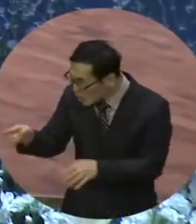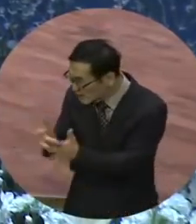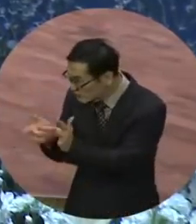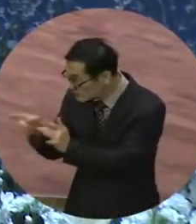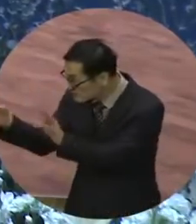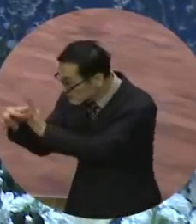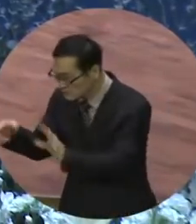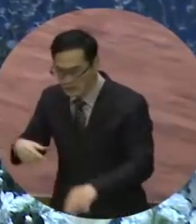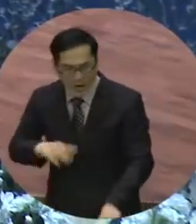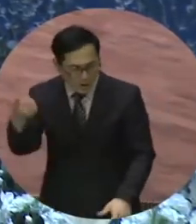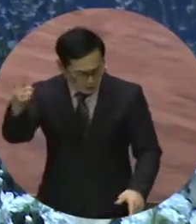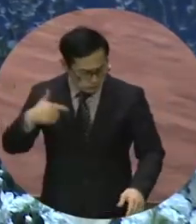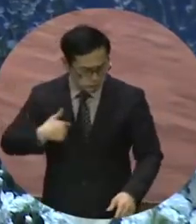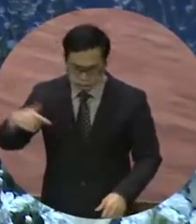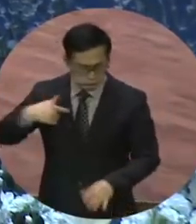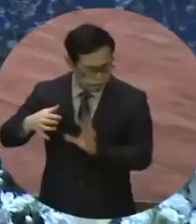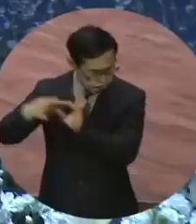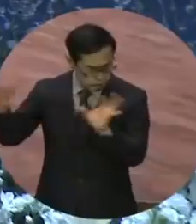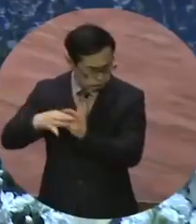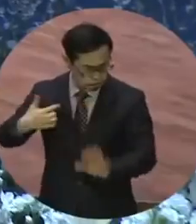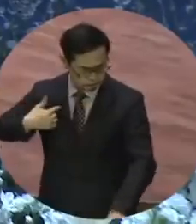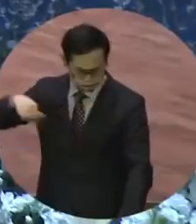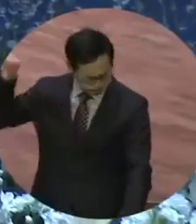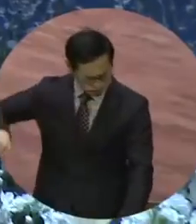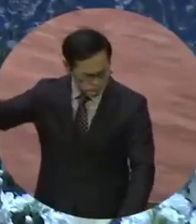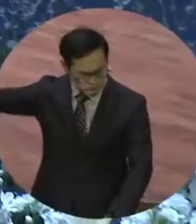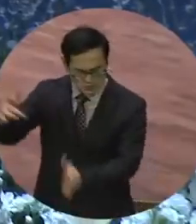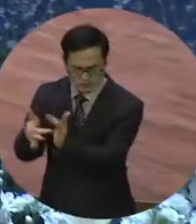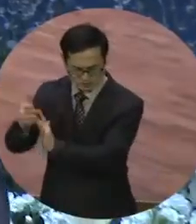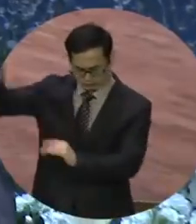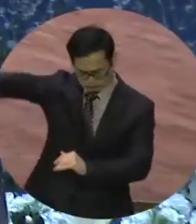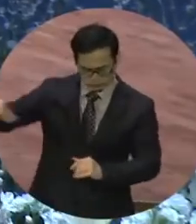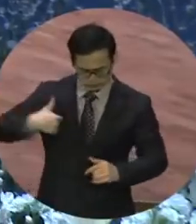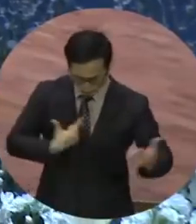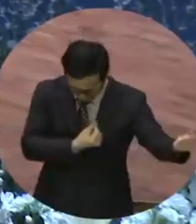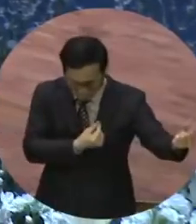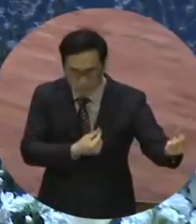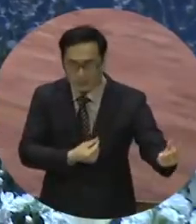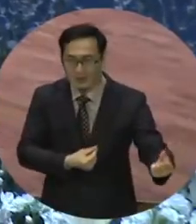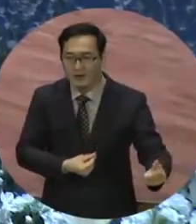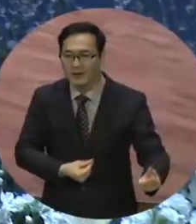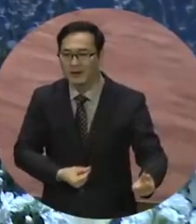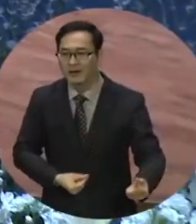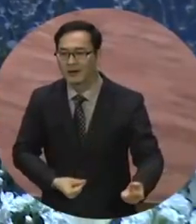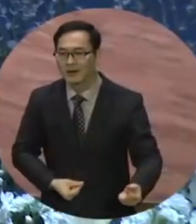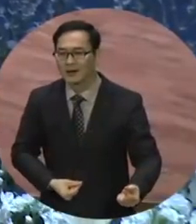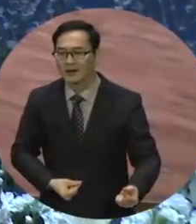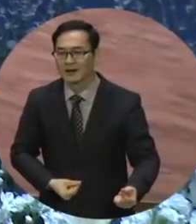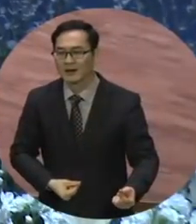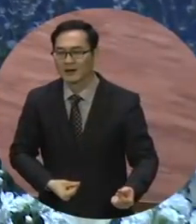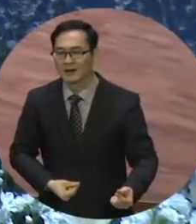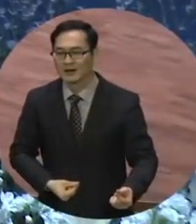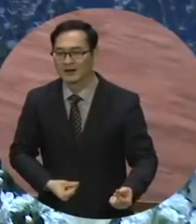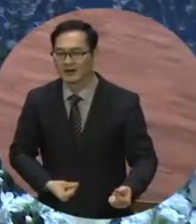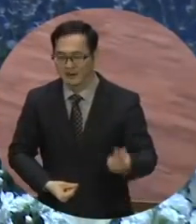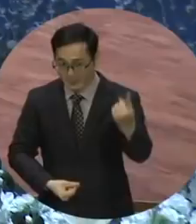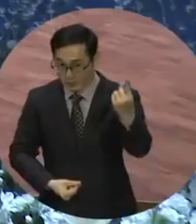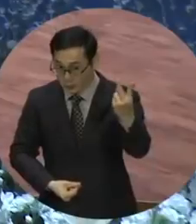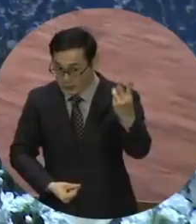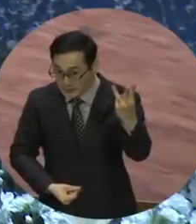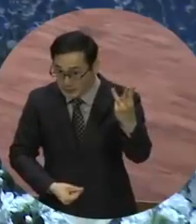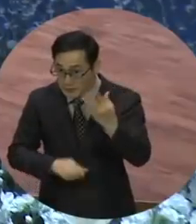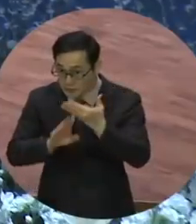네가 닭 우기 전에 나를 부인하리라. 너무 밖에 나가서 나 예수님 무지